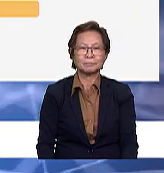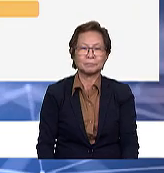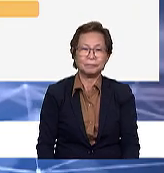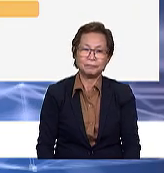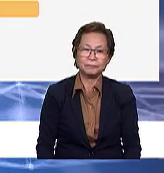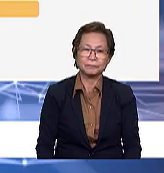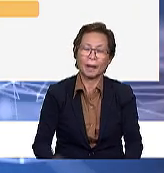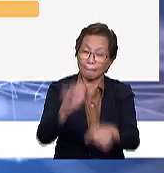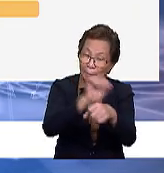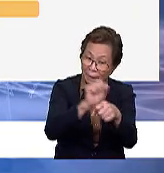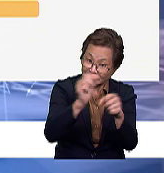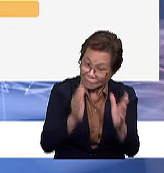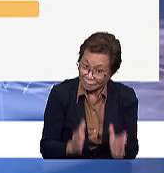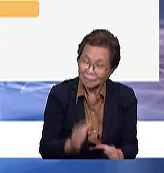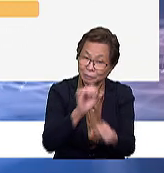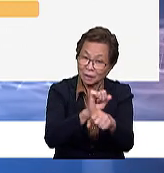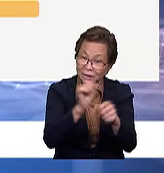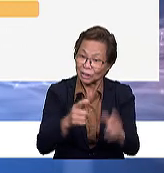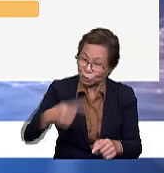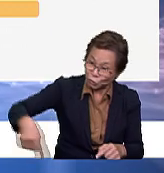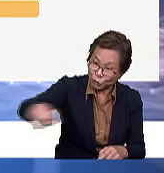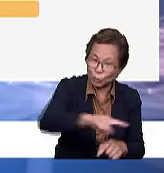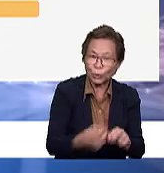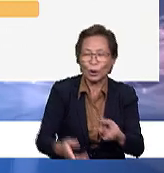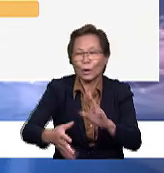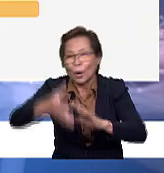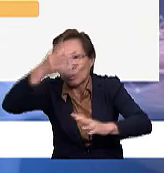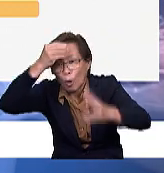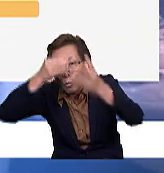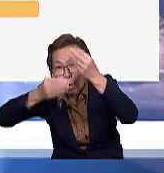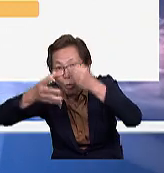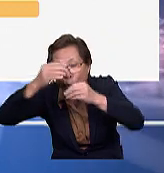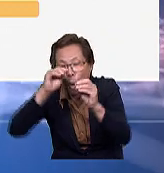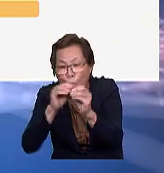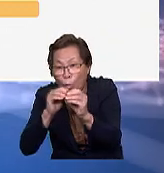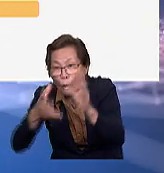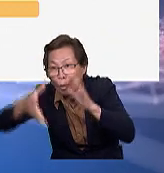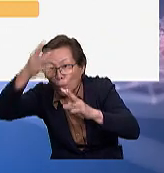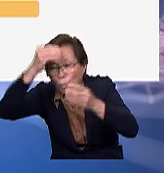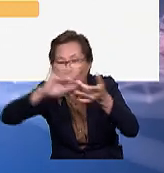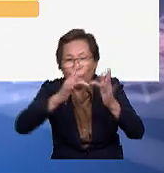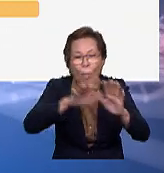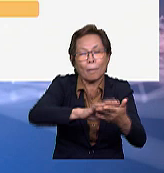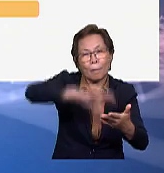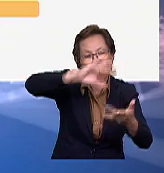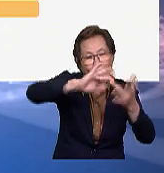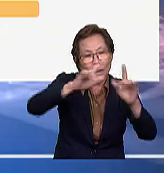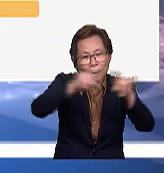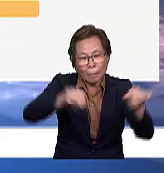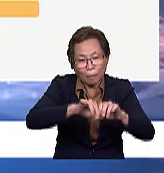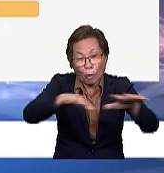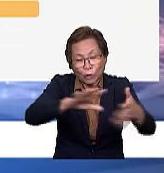sama pekerja juga boleh meningkatkan pengetahuan dan kemahiran melalui portal pembelajaran